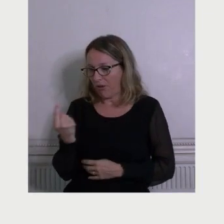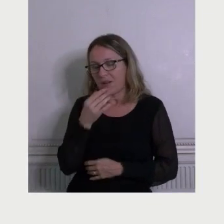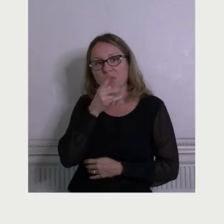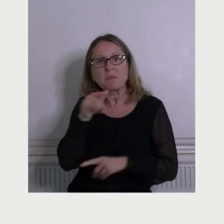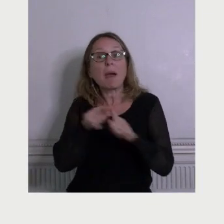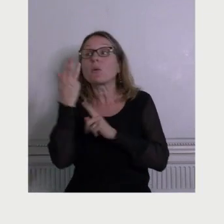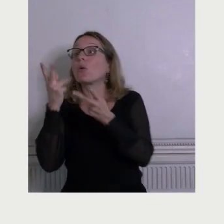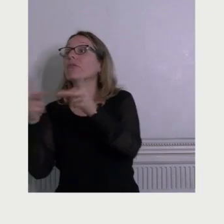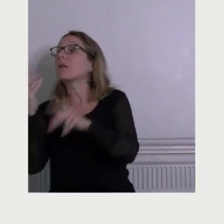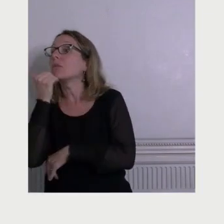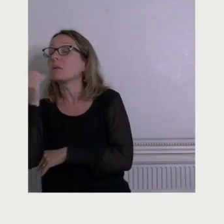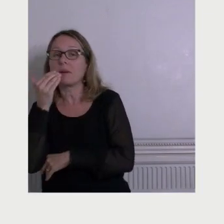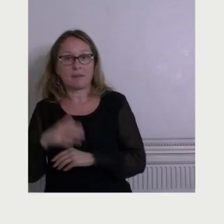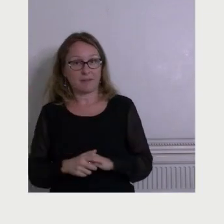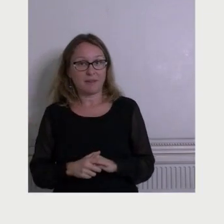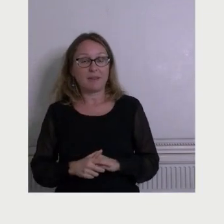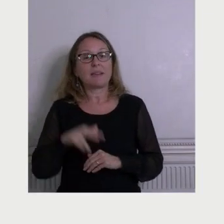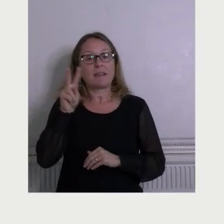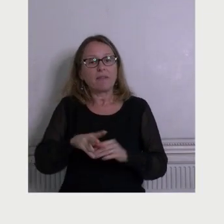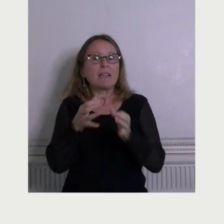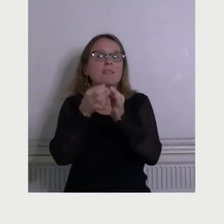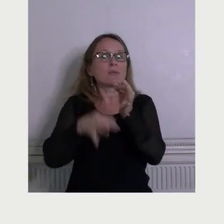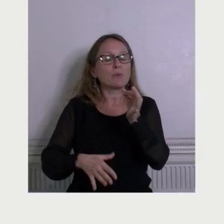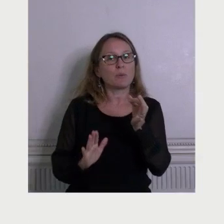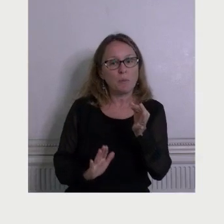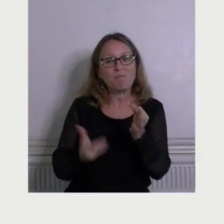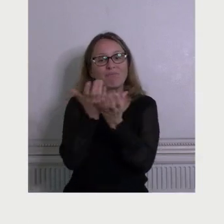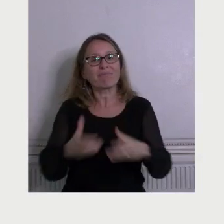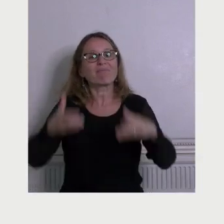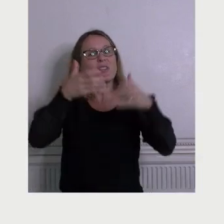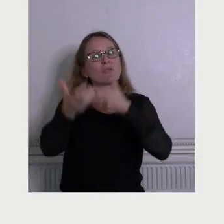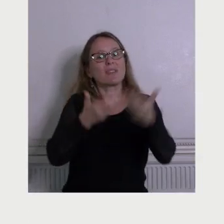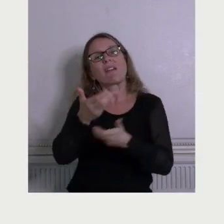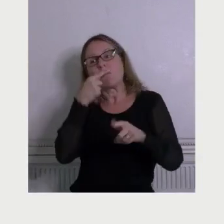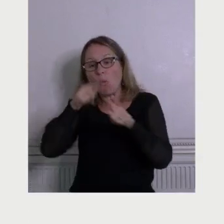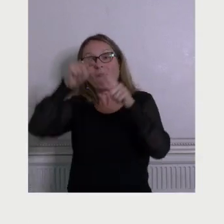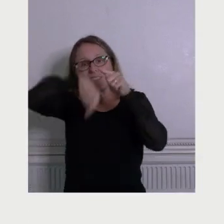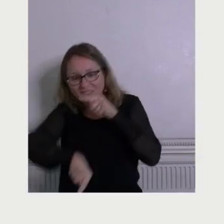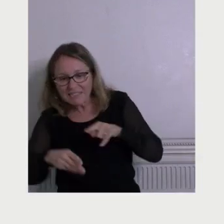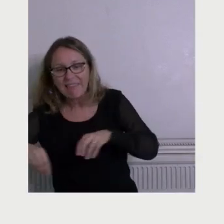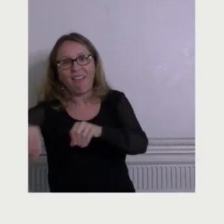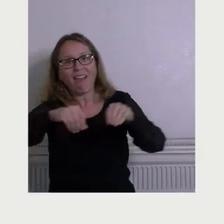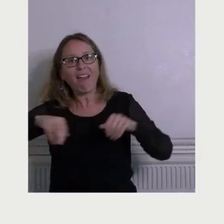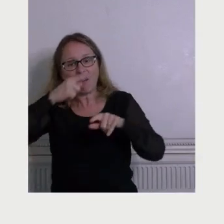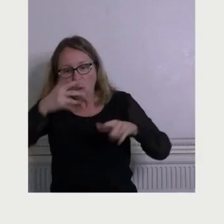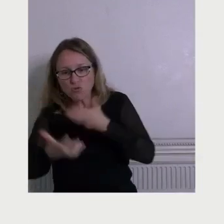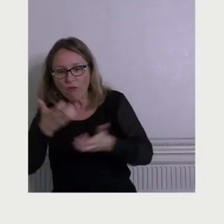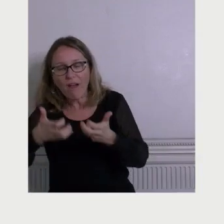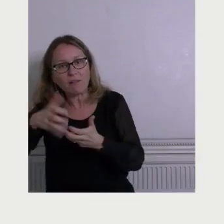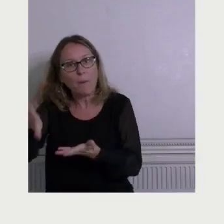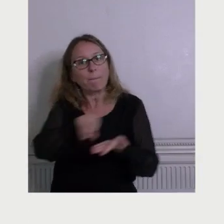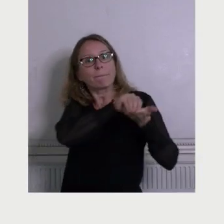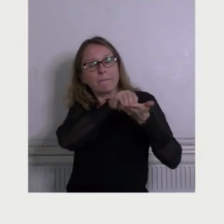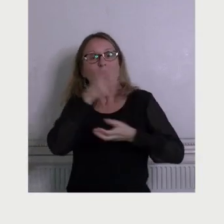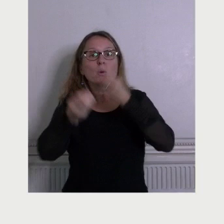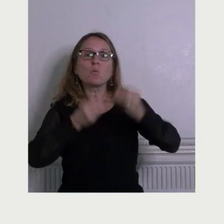poules. Et puis nous allons renforcer notre flotte vélo pour pouvoir permettre le déplacement quand c'est là et